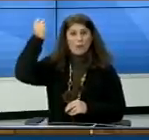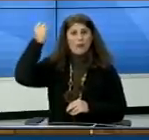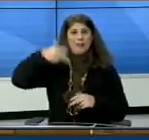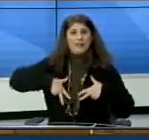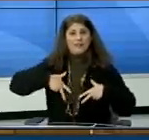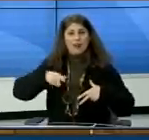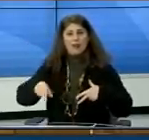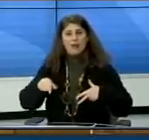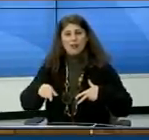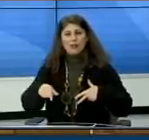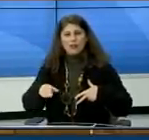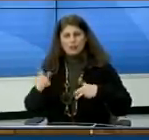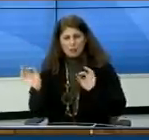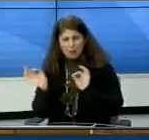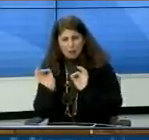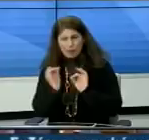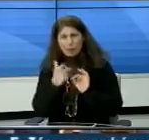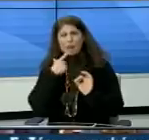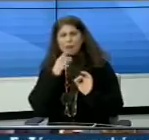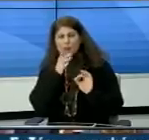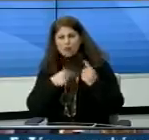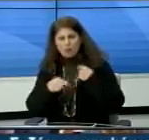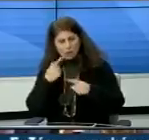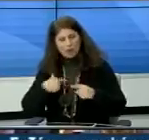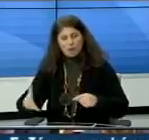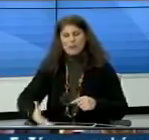γεμάτο πολιτικές κοιλίδες και να είναι.